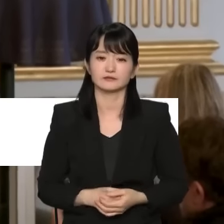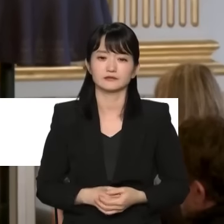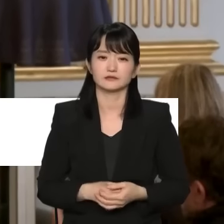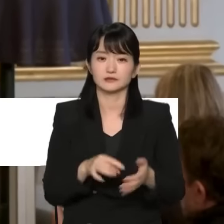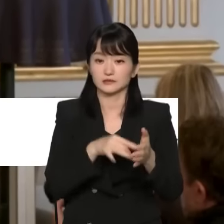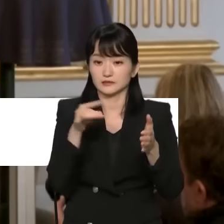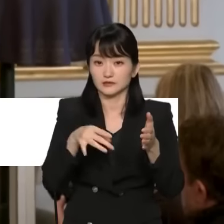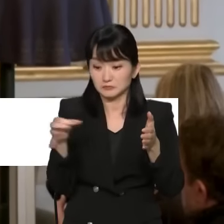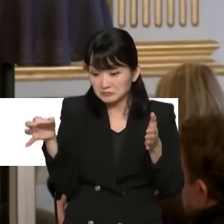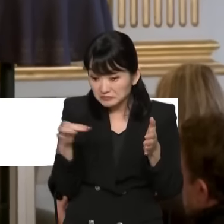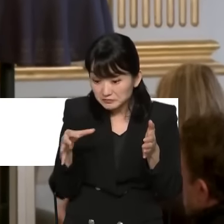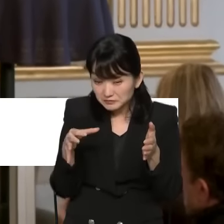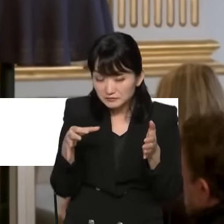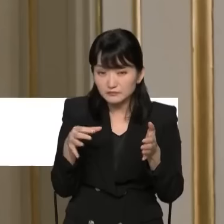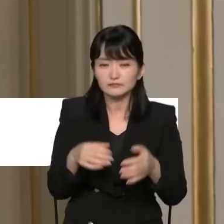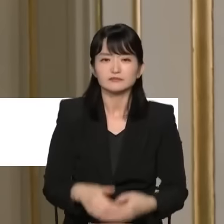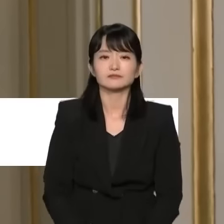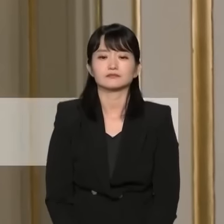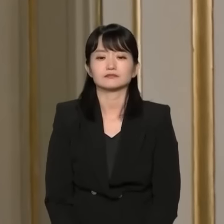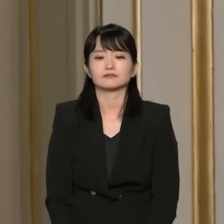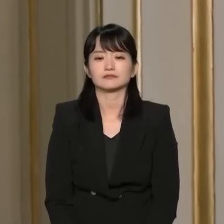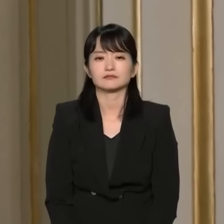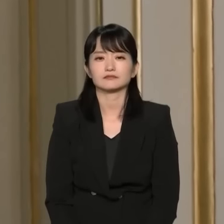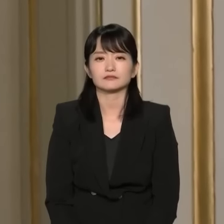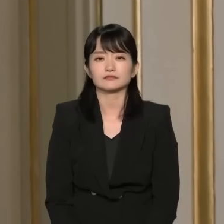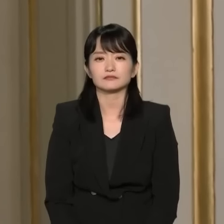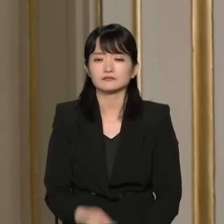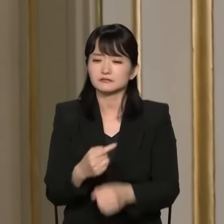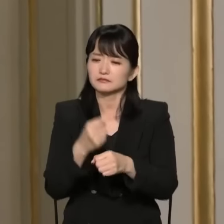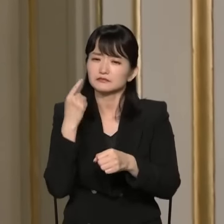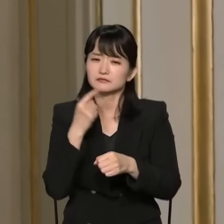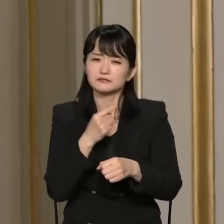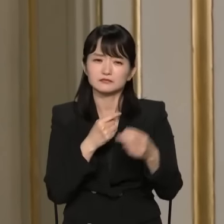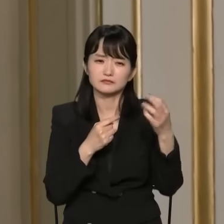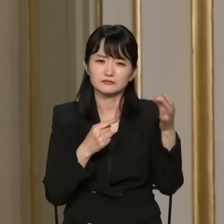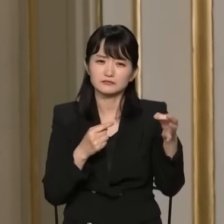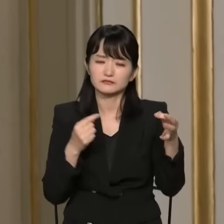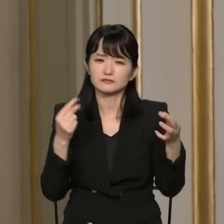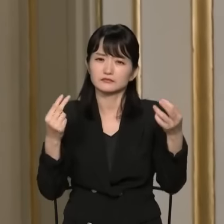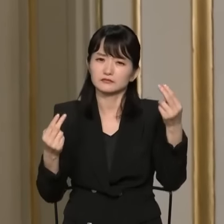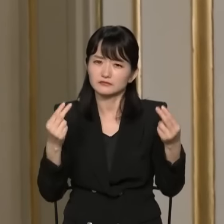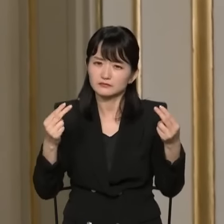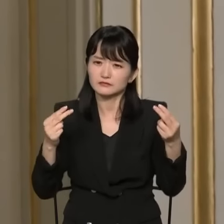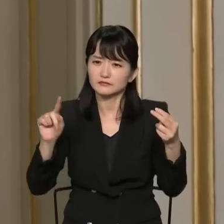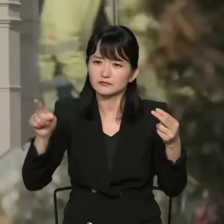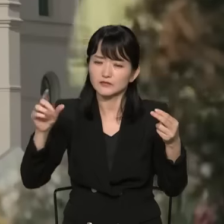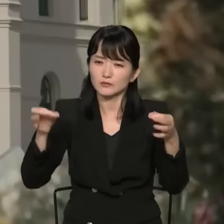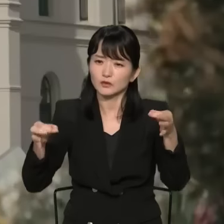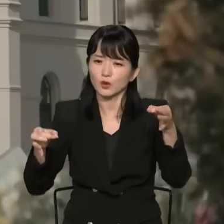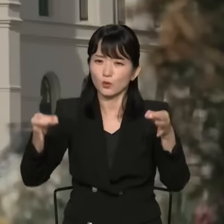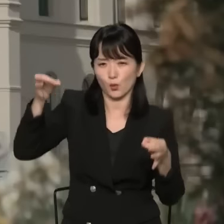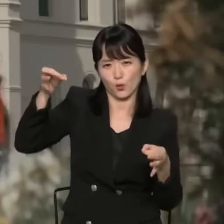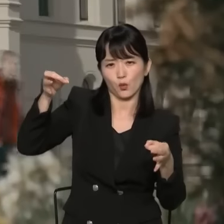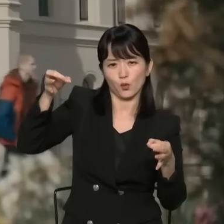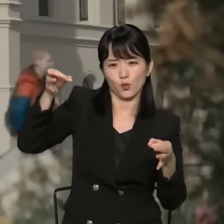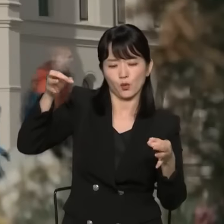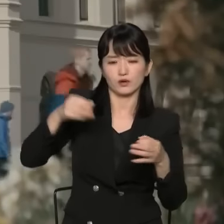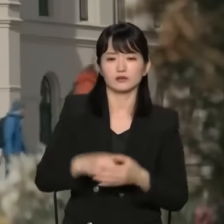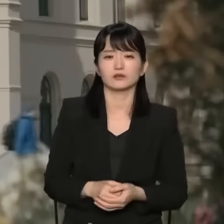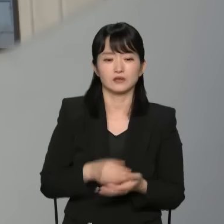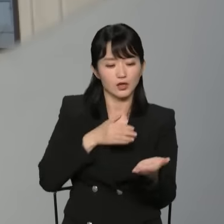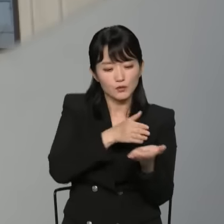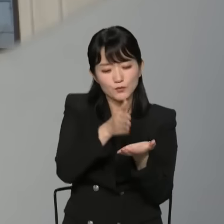비과세 대상이라 세금은 떼지 않습니다. 작년 상금보다 100만 크로나가 올랐습니다. 총